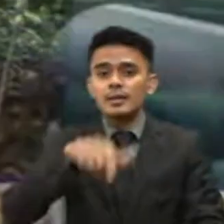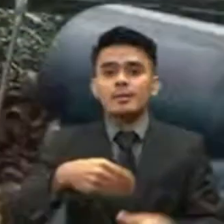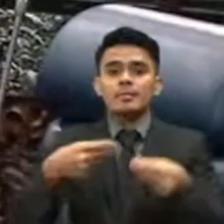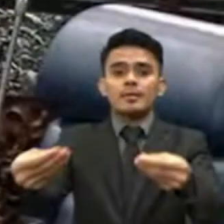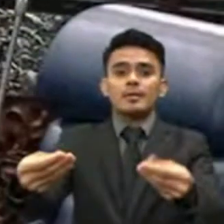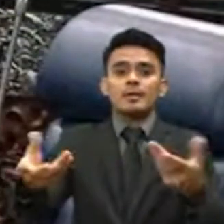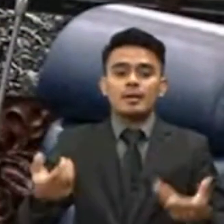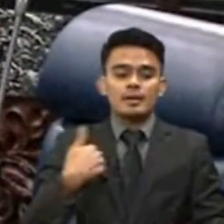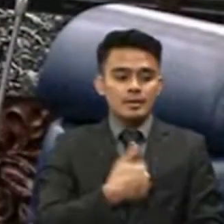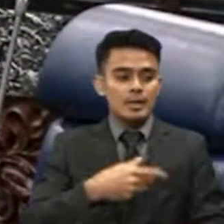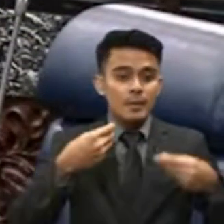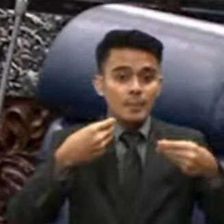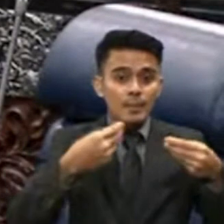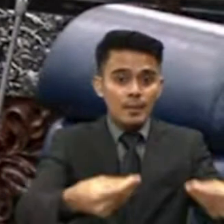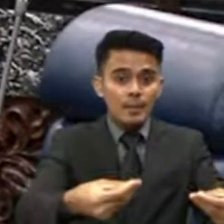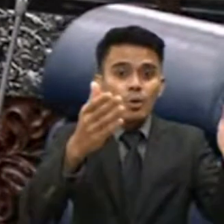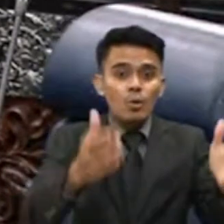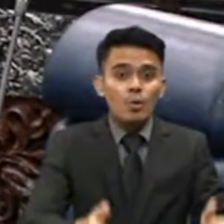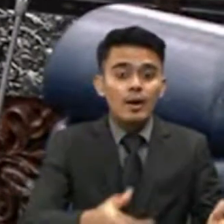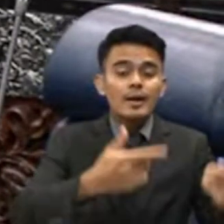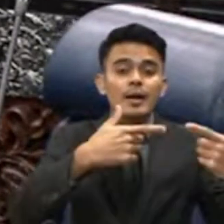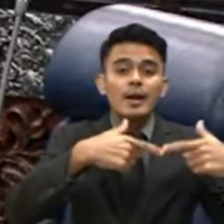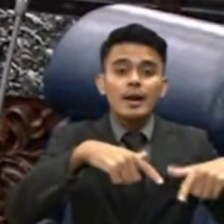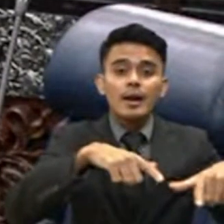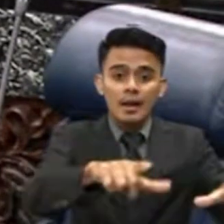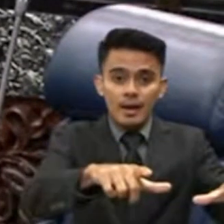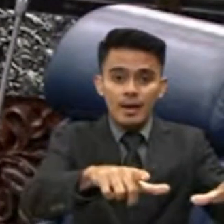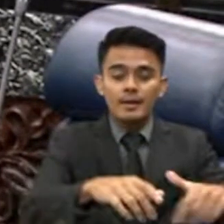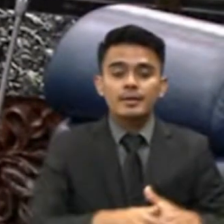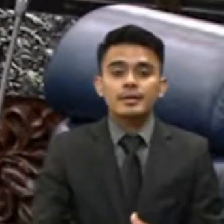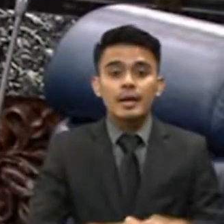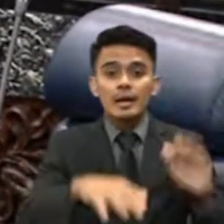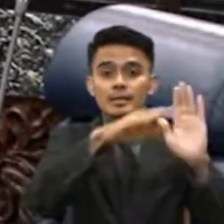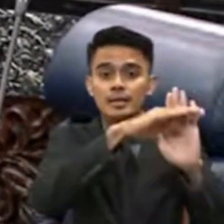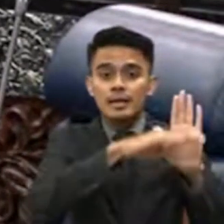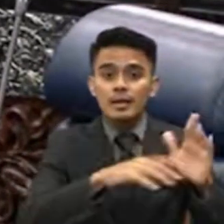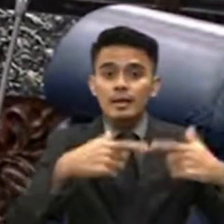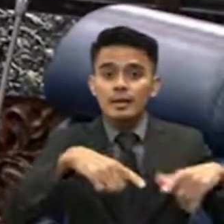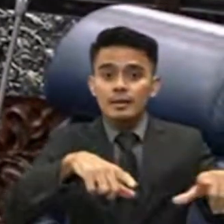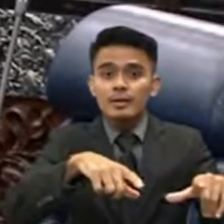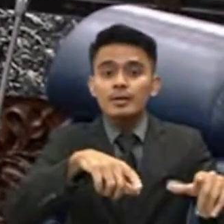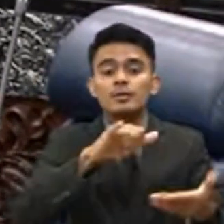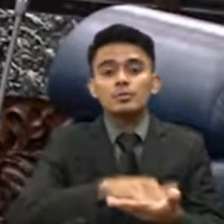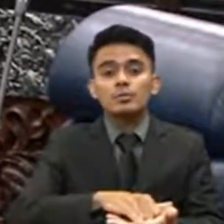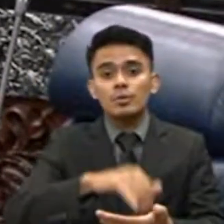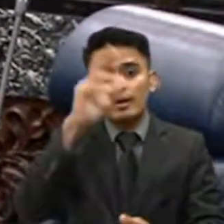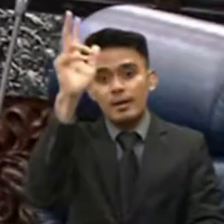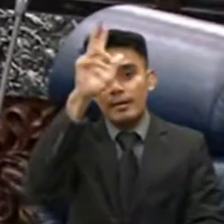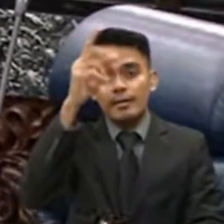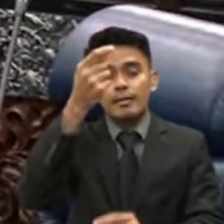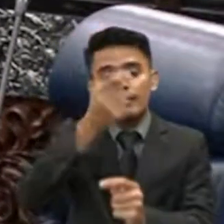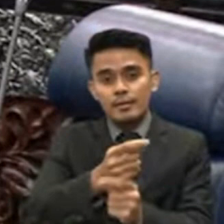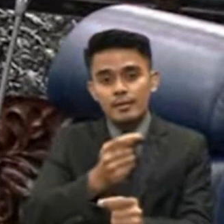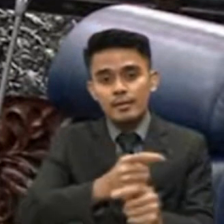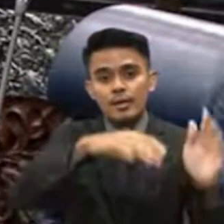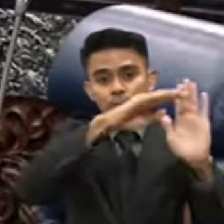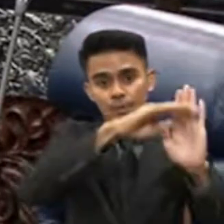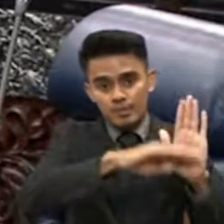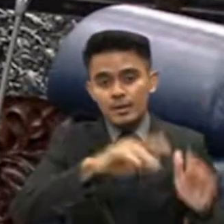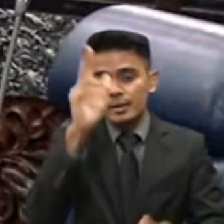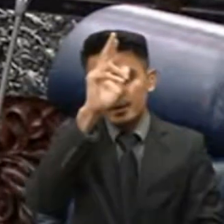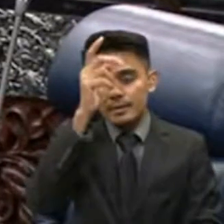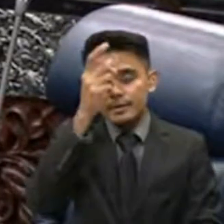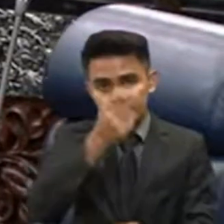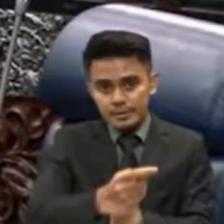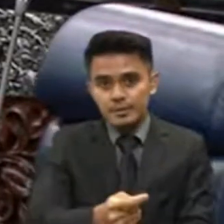kita tidak bagi yang layak dari syarat kepada yang layak itu ditutup kalau oleh kerajaan apa syarat-syaratnya tetaplah